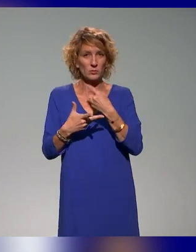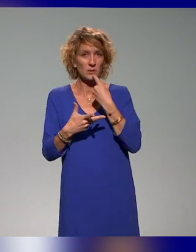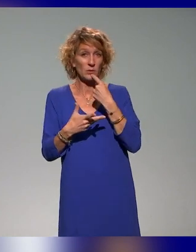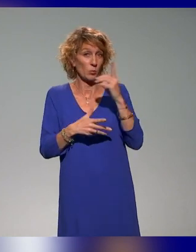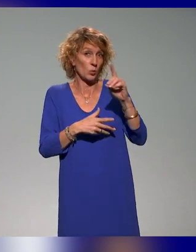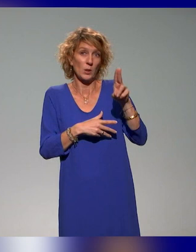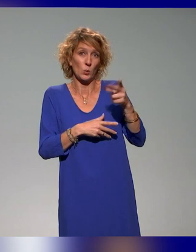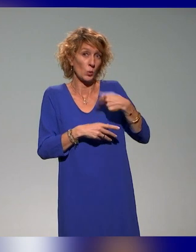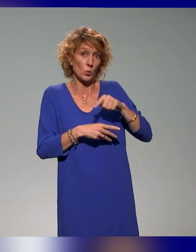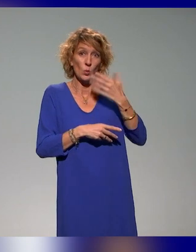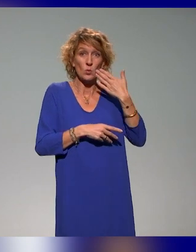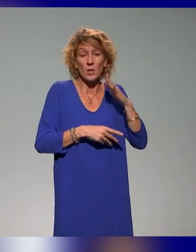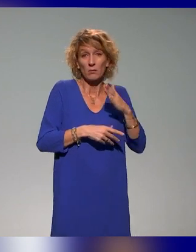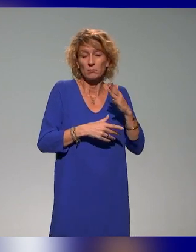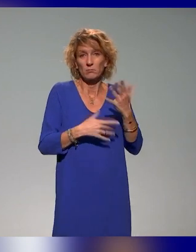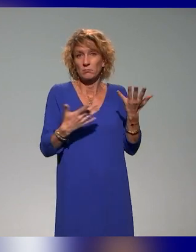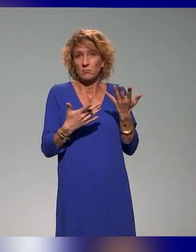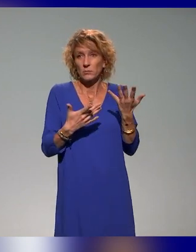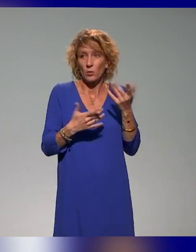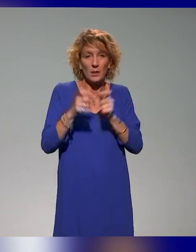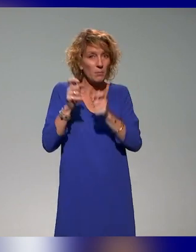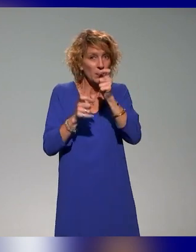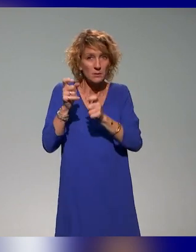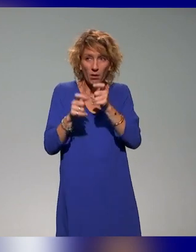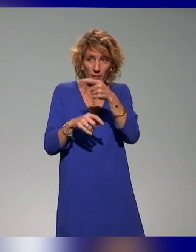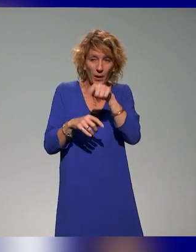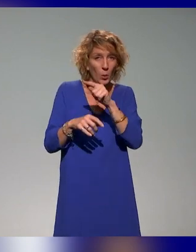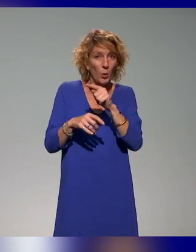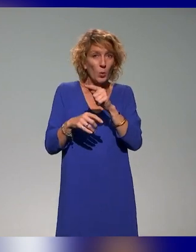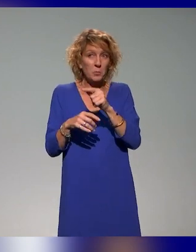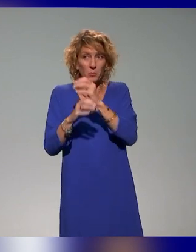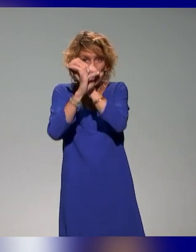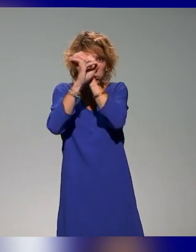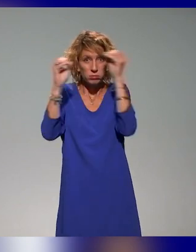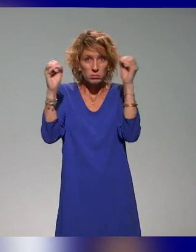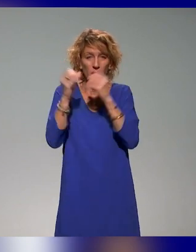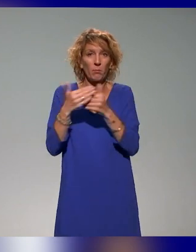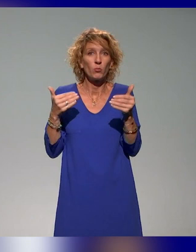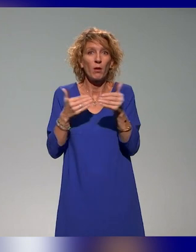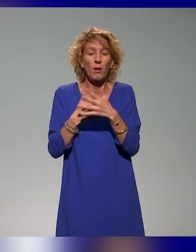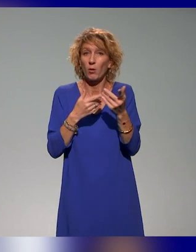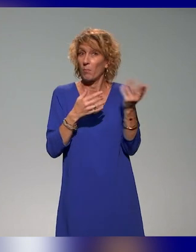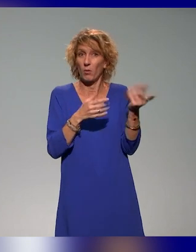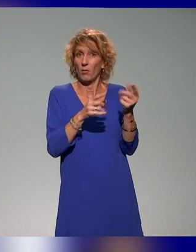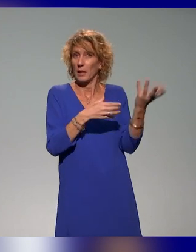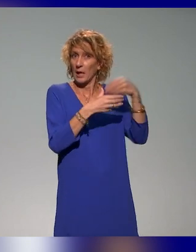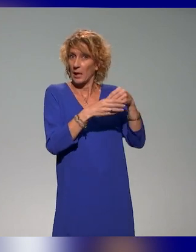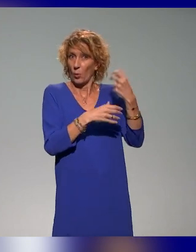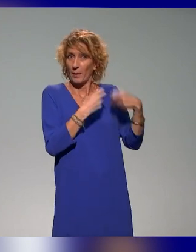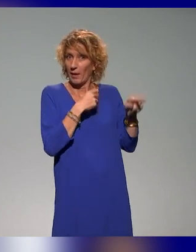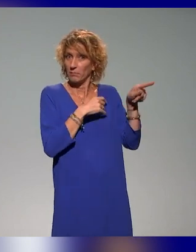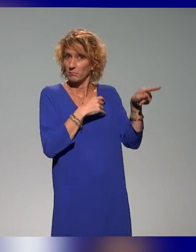savait que certaines personnes seraient néophytes de Moodle, tout comme Pierre d'ailleurs. Hein. Pierre n'était pas,